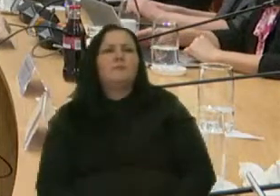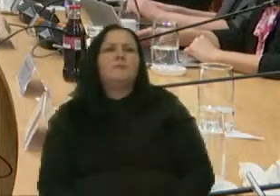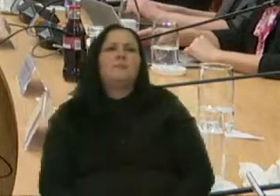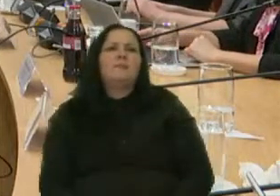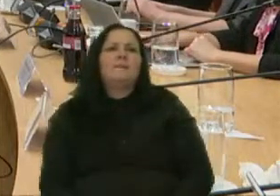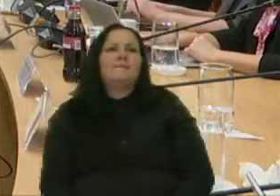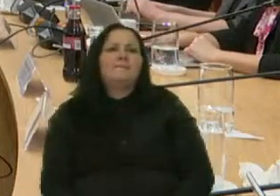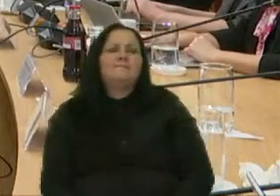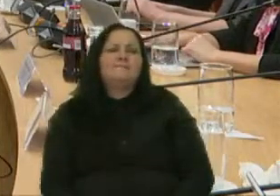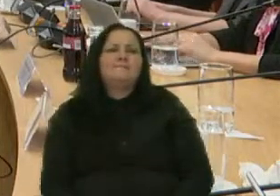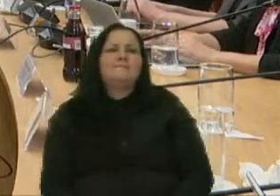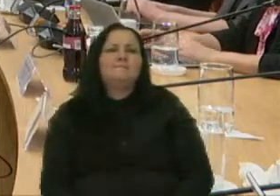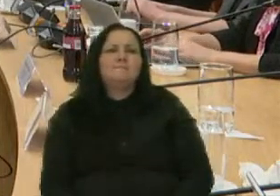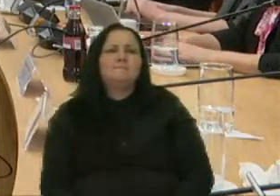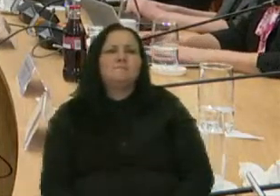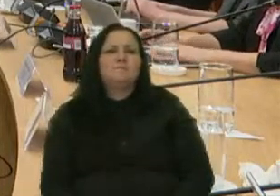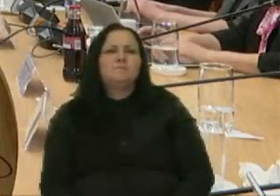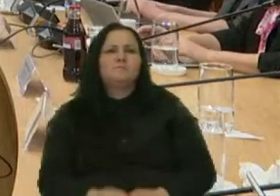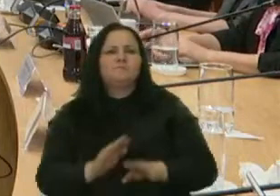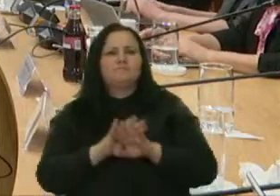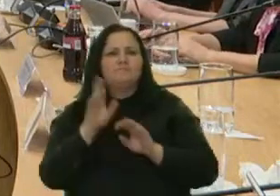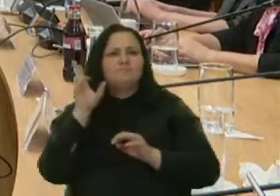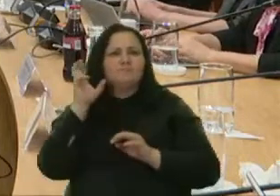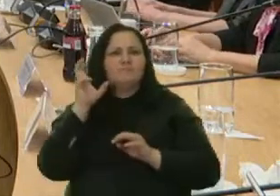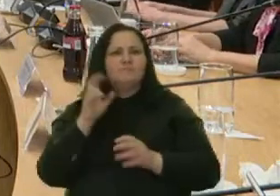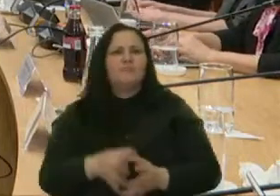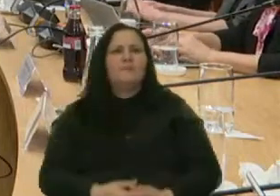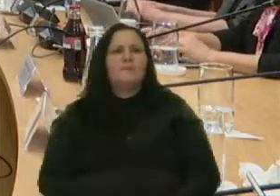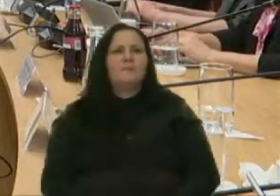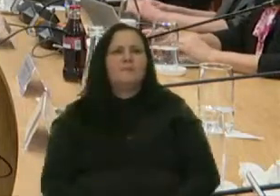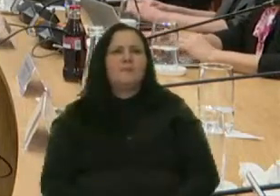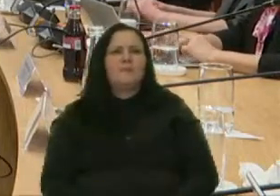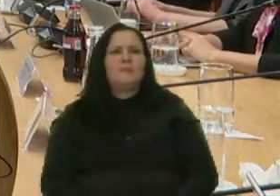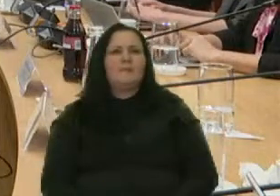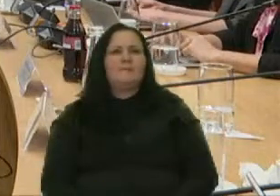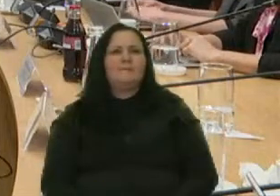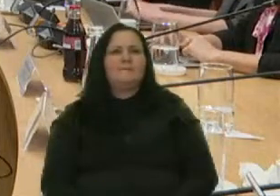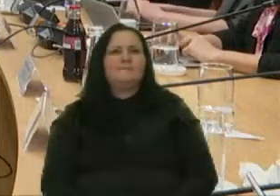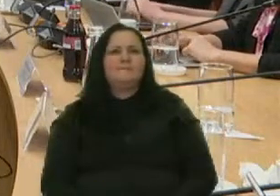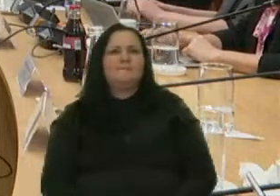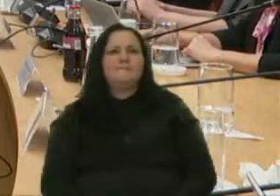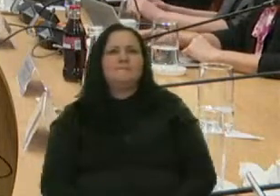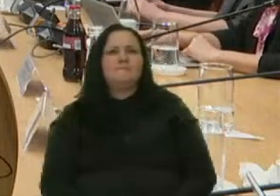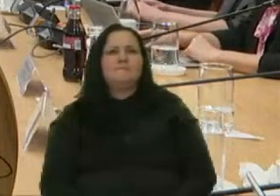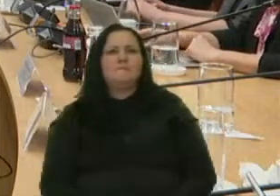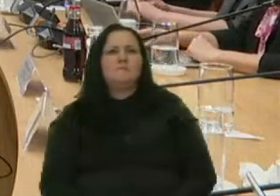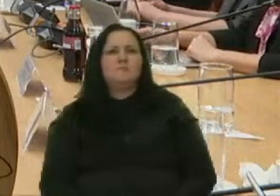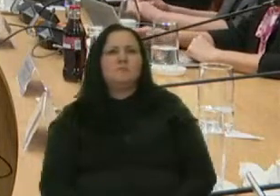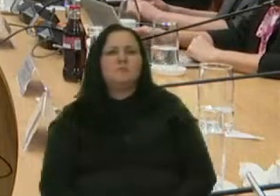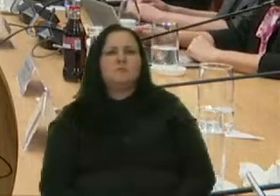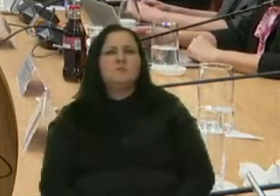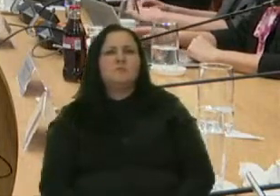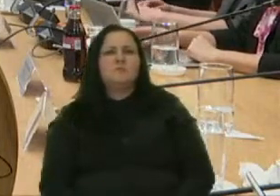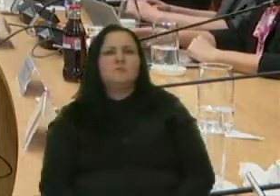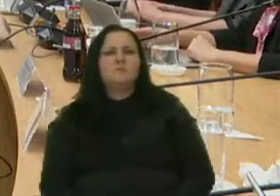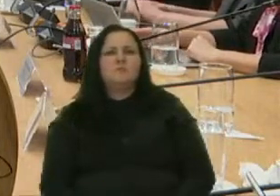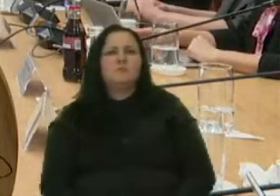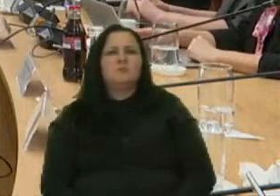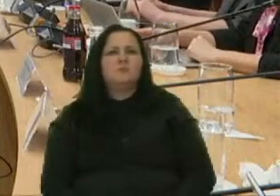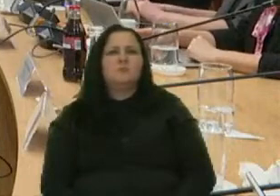respectiv nu erau prite categorii de personal un primitori